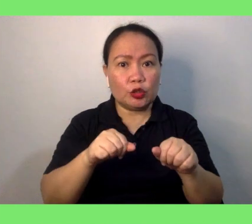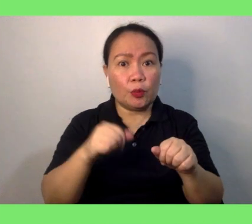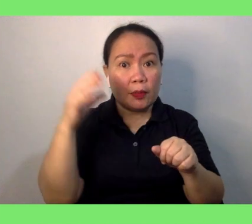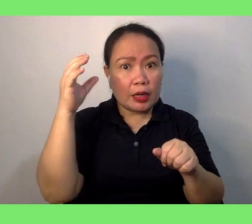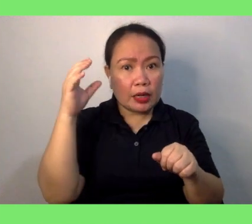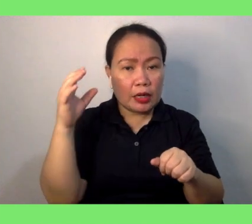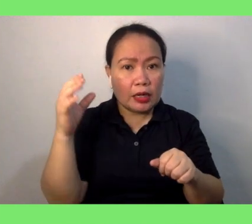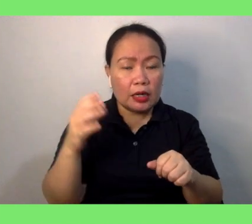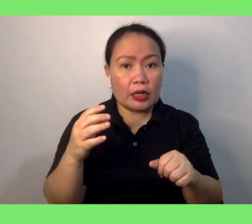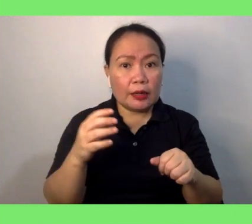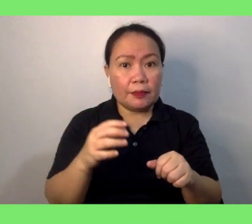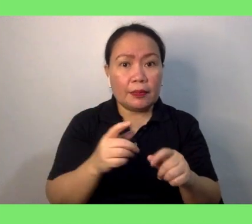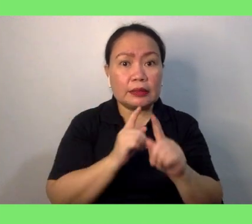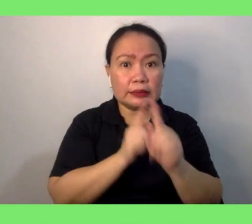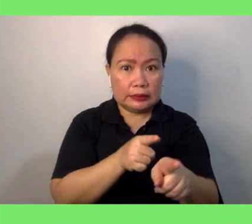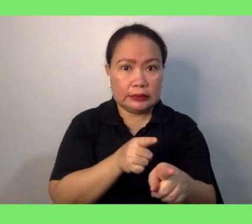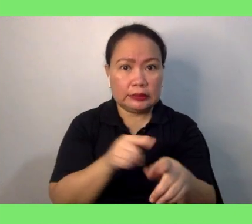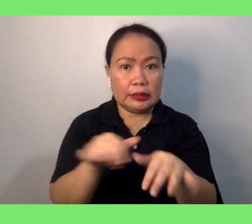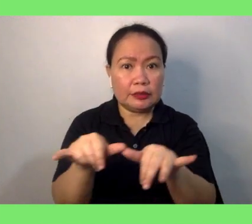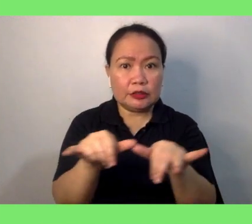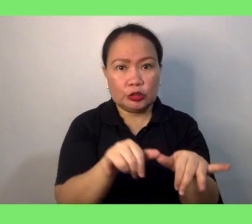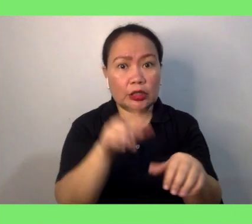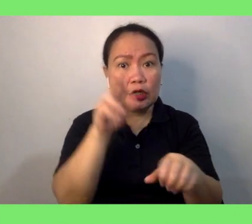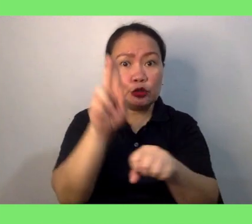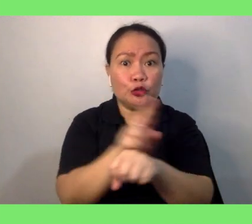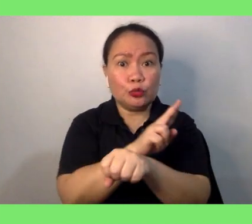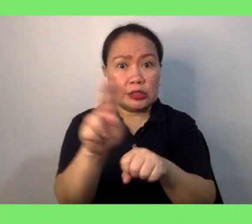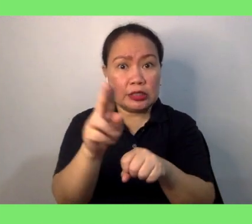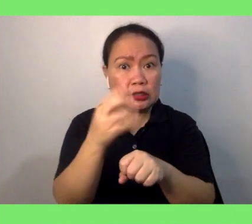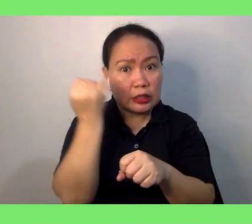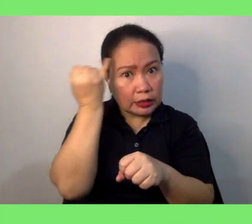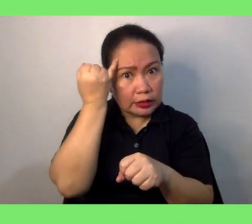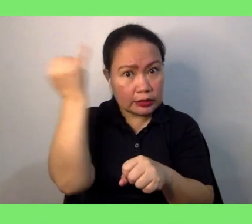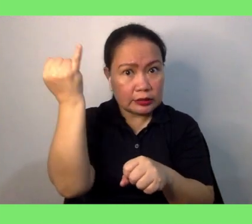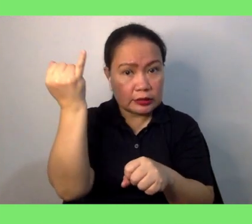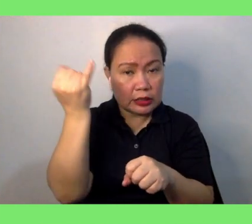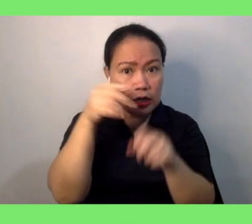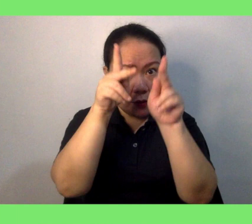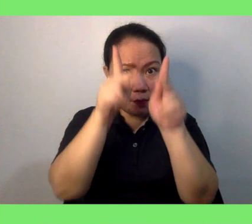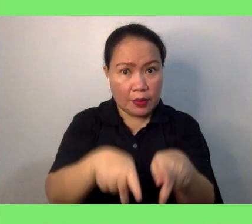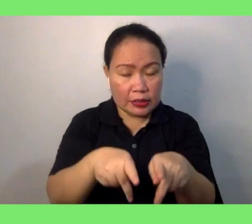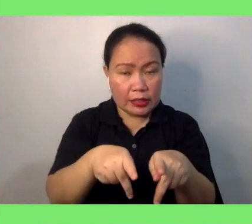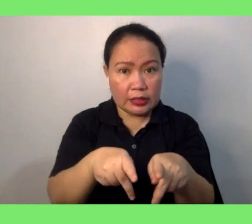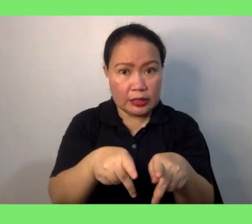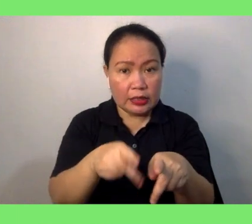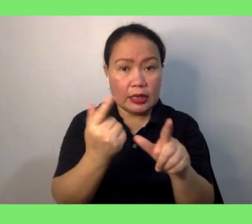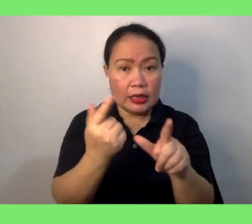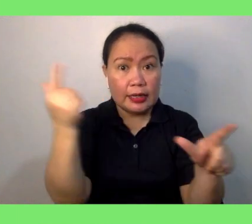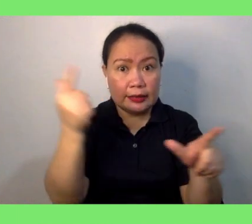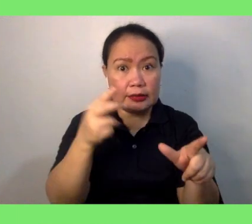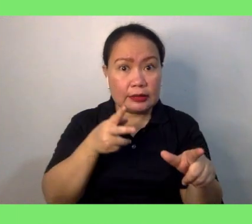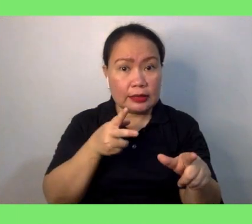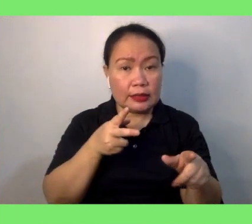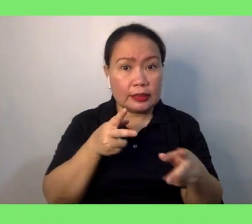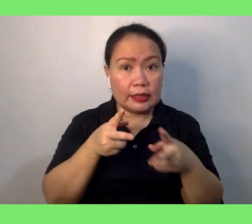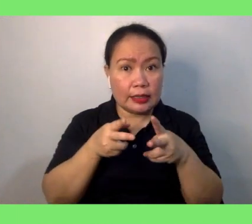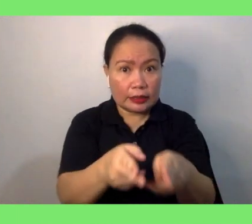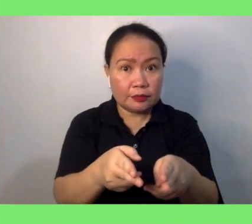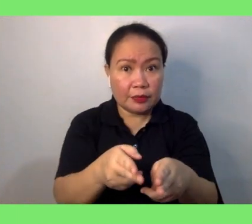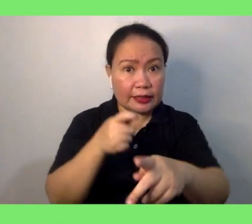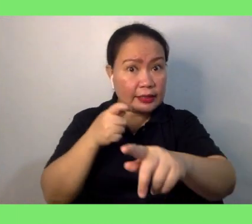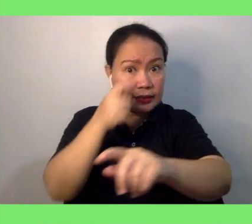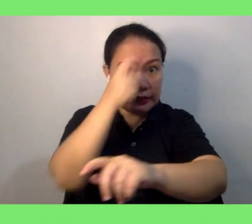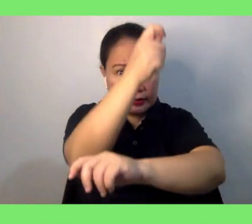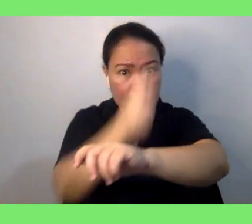angles. And then, pwede mo nang gamitin yung concept ng parallel lines cut by transversal. Okay? So,